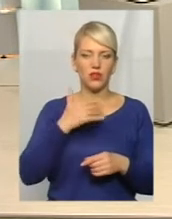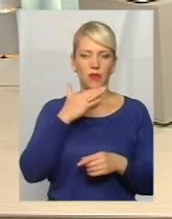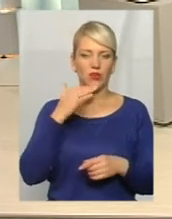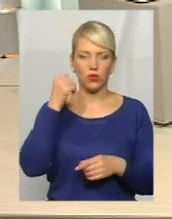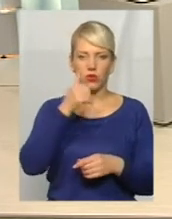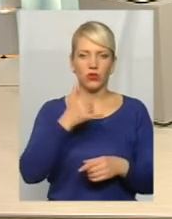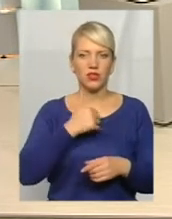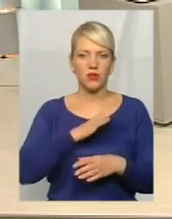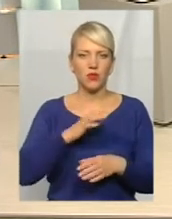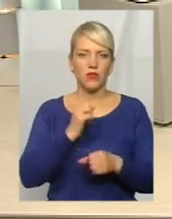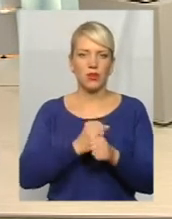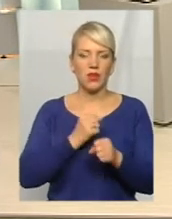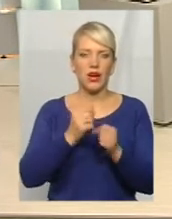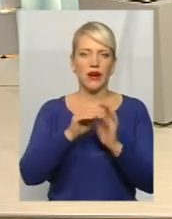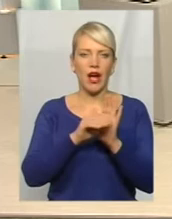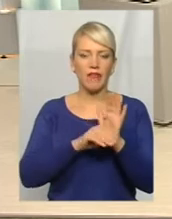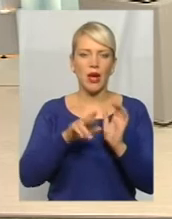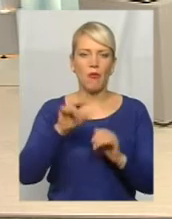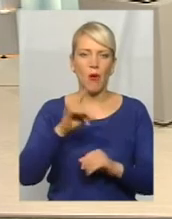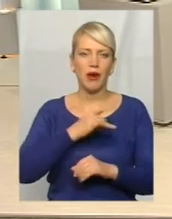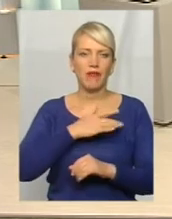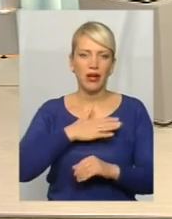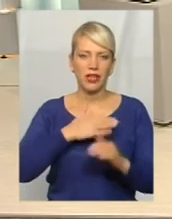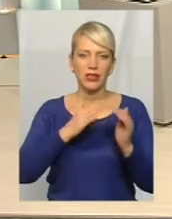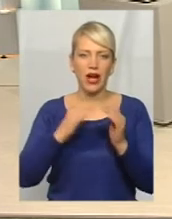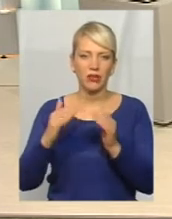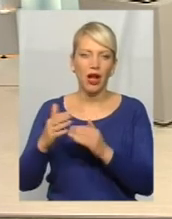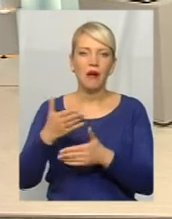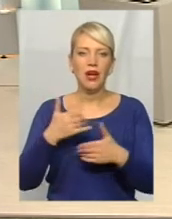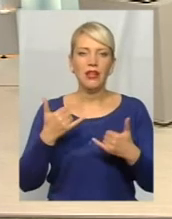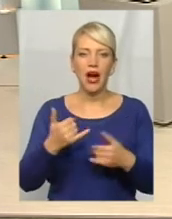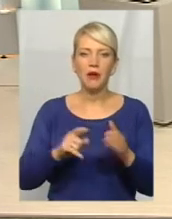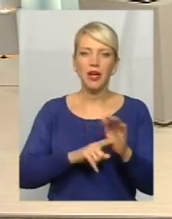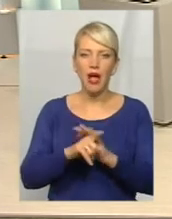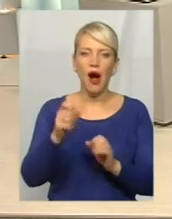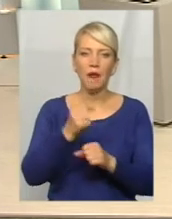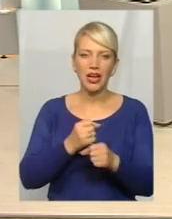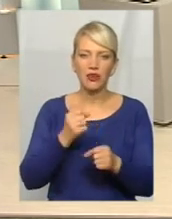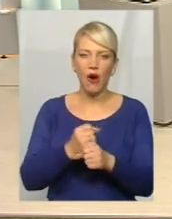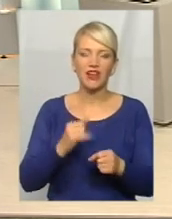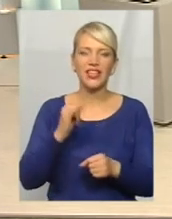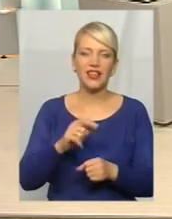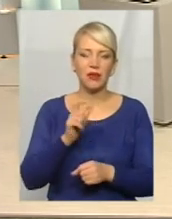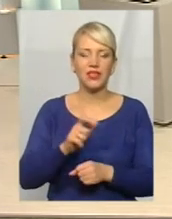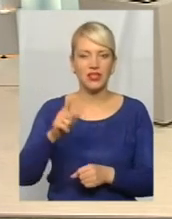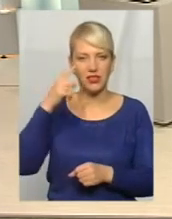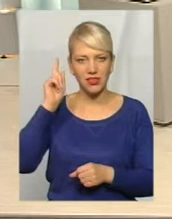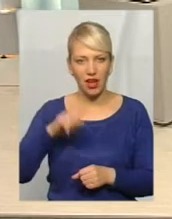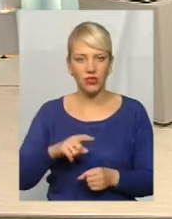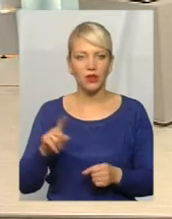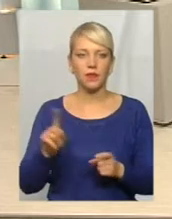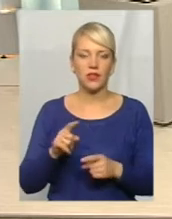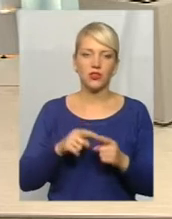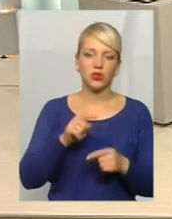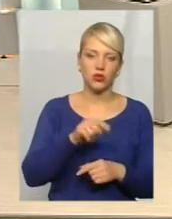було випрацьованого графіка по приватних секторах. Тобто зараз ми починаємо його випрацьовувати, і відповідно мешканці знають, що в той